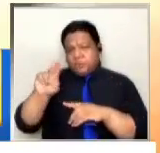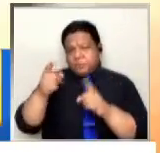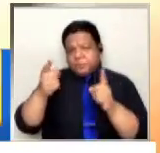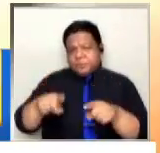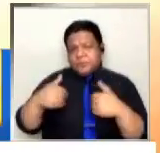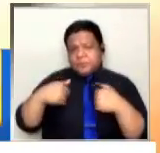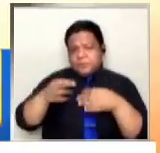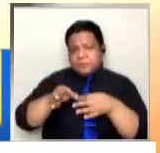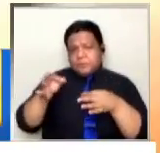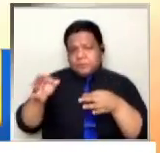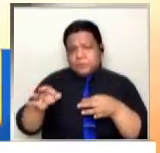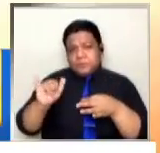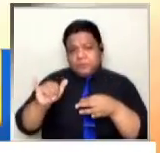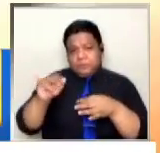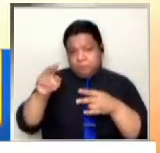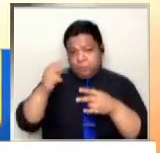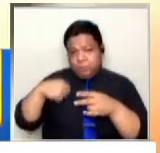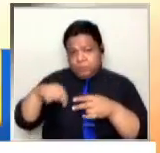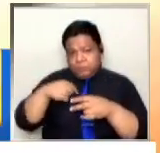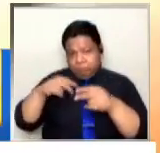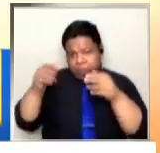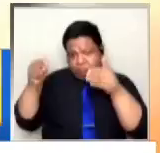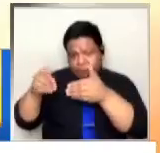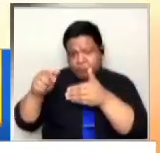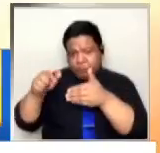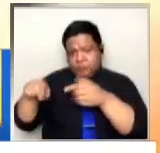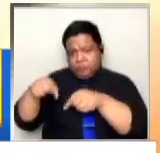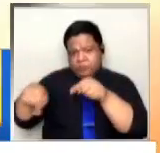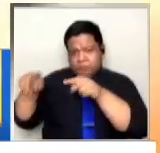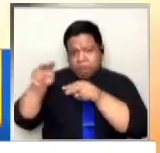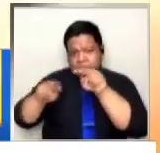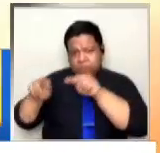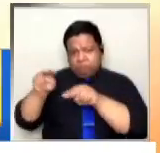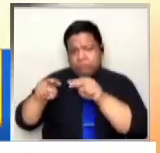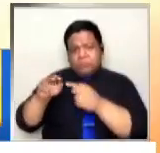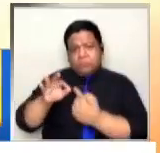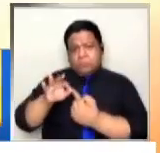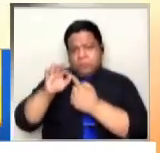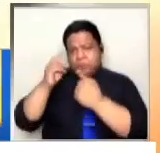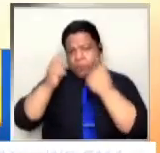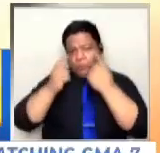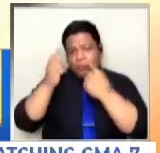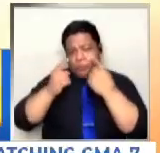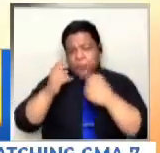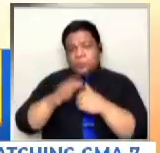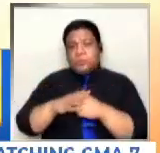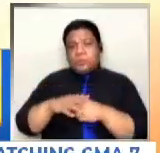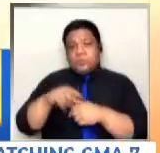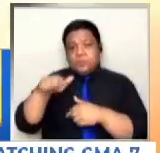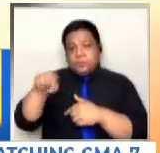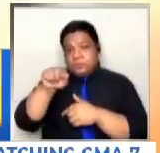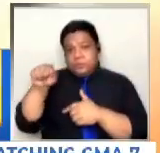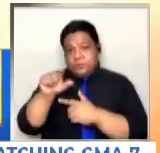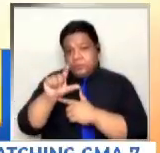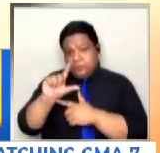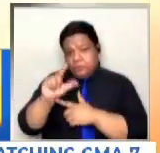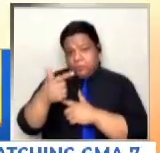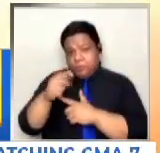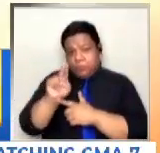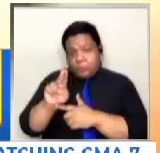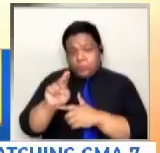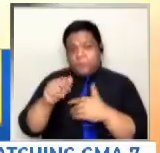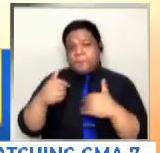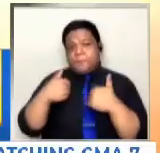natin yon, and then we will consider them as areas of special concern. Kung saan, yung mga LGUs na yon ay imamanhandle